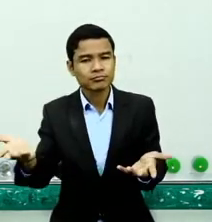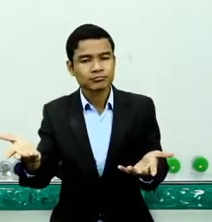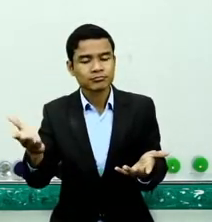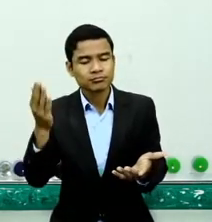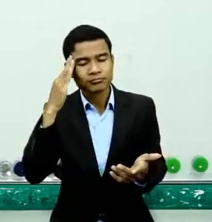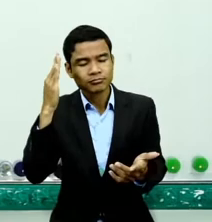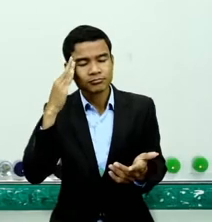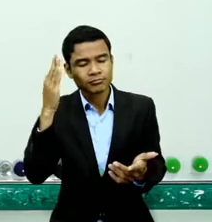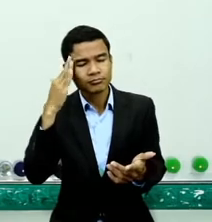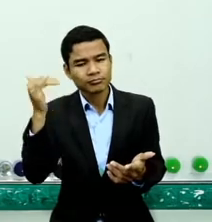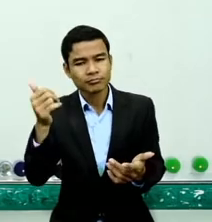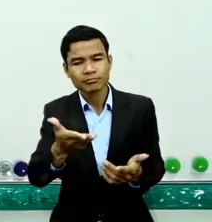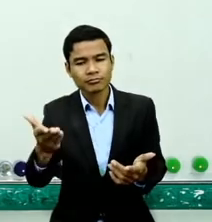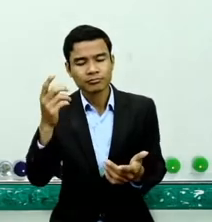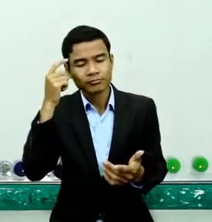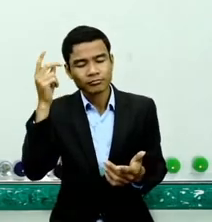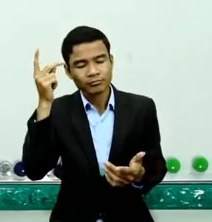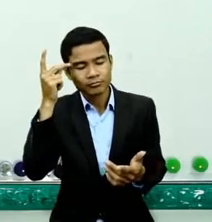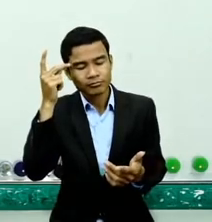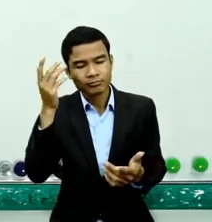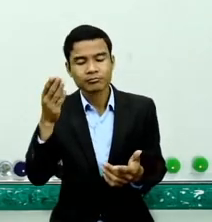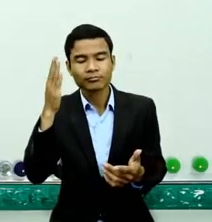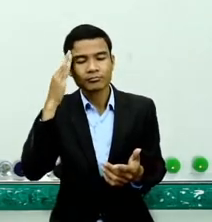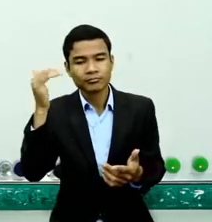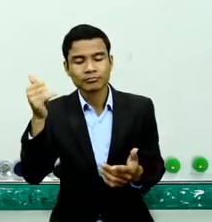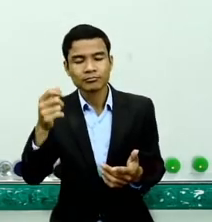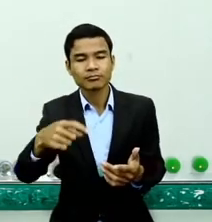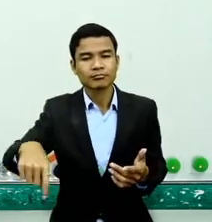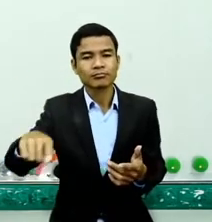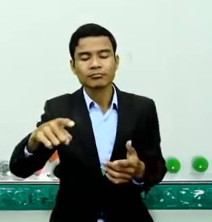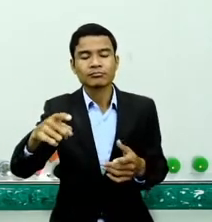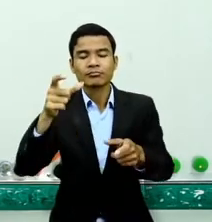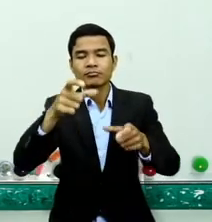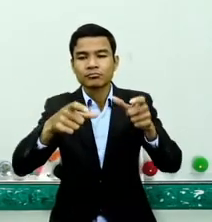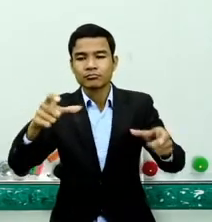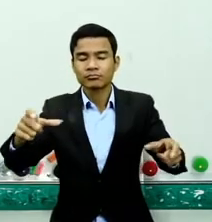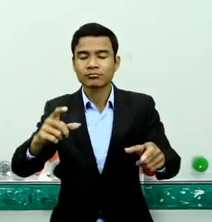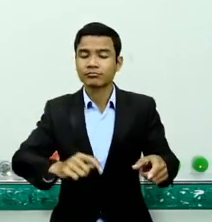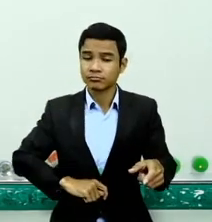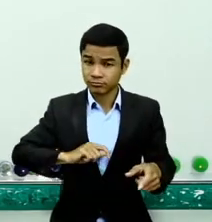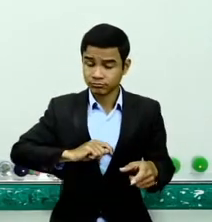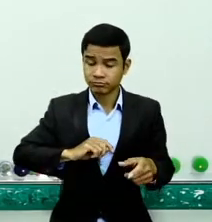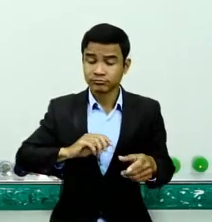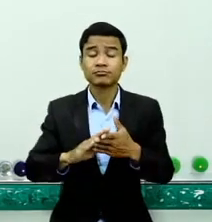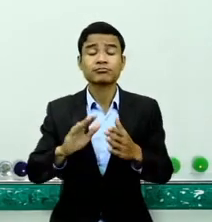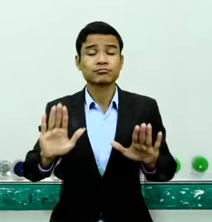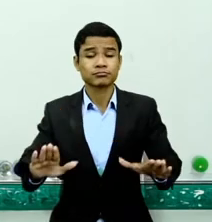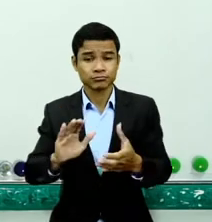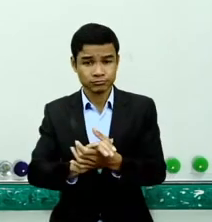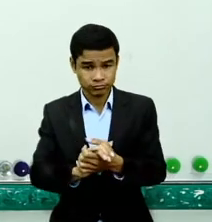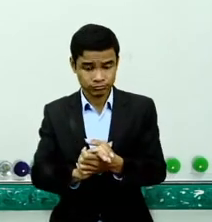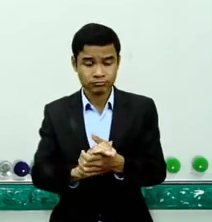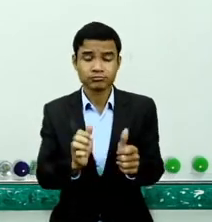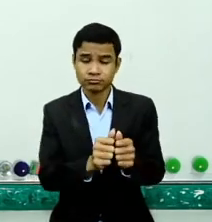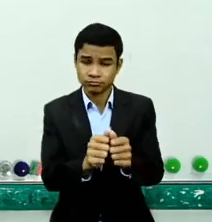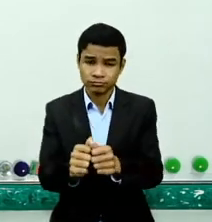chà con kết định mở ta hẹn ở vầy tớ ban chỉ phụ quạt ai rồi nơi chẳng sọc sàn cho mùi nông phôm khôm như cho mùi kia